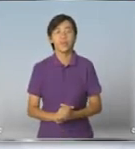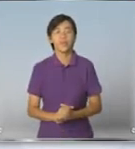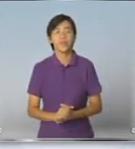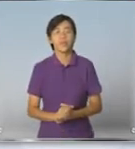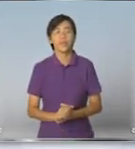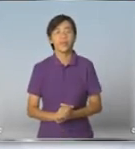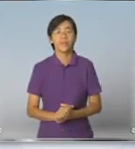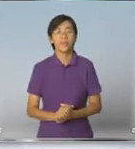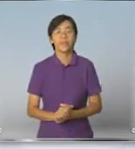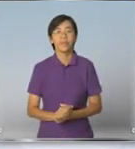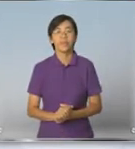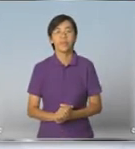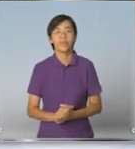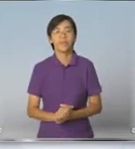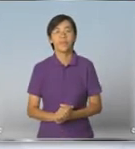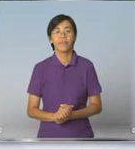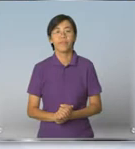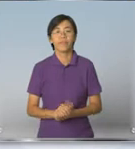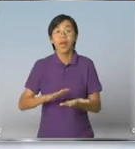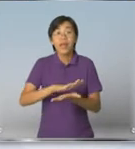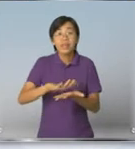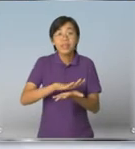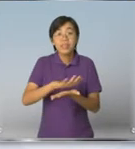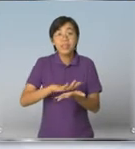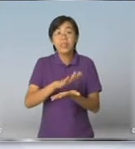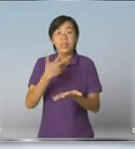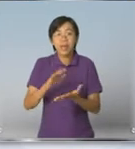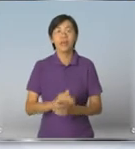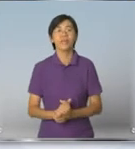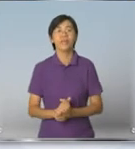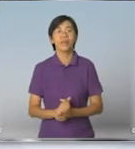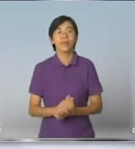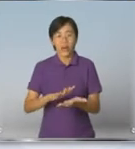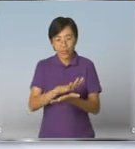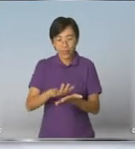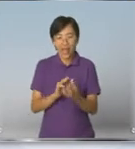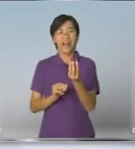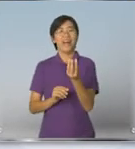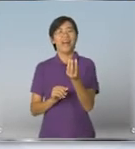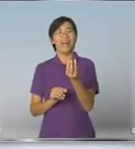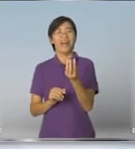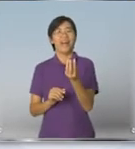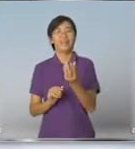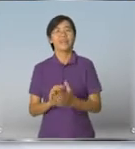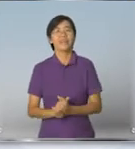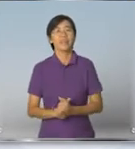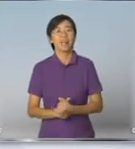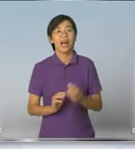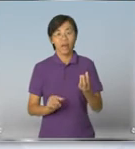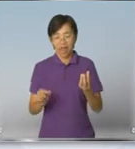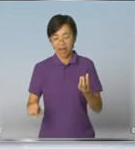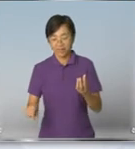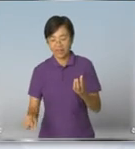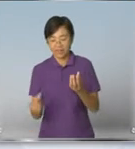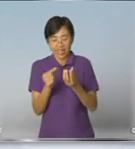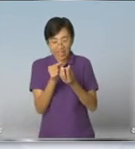คราวนี้พอคลึงกลมแล้วก็ มันก็จะเนียนเป็นลูกเดียวกัน ใช่ใช่ค่ะกลึงกลมจ